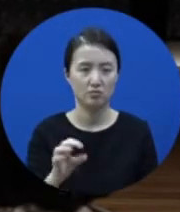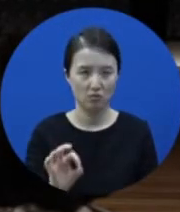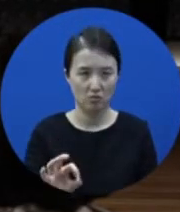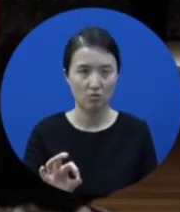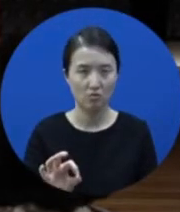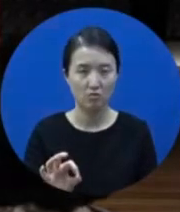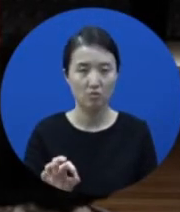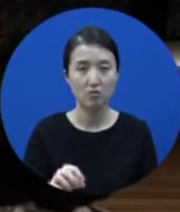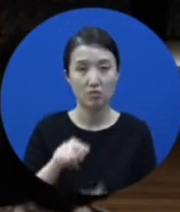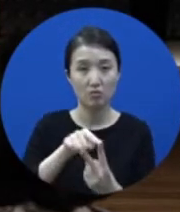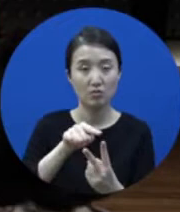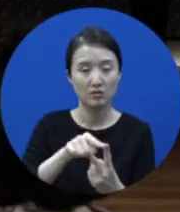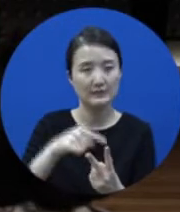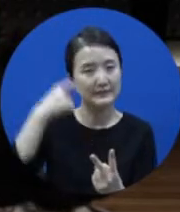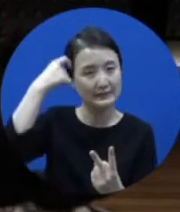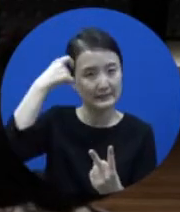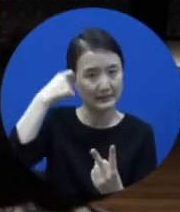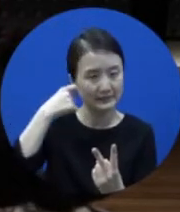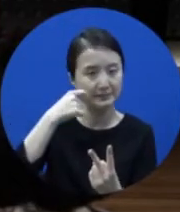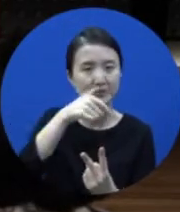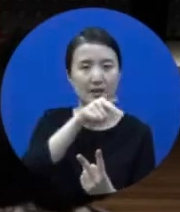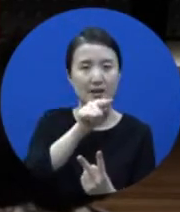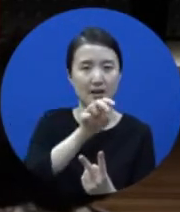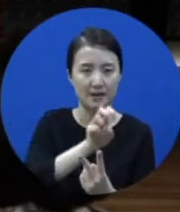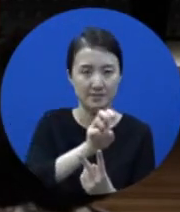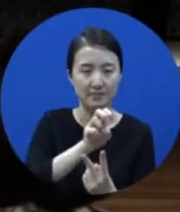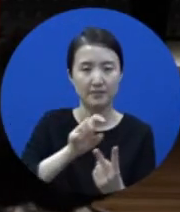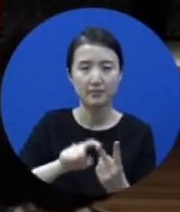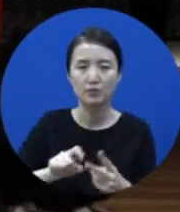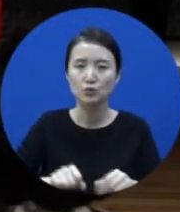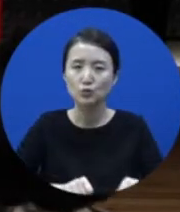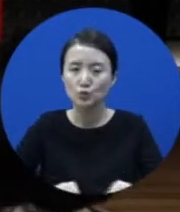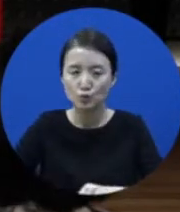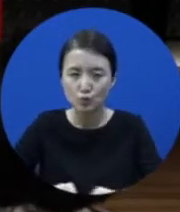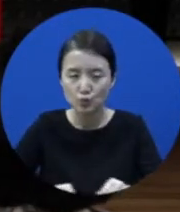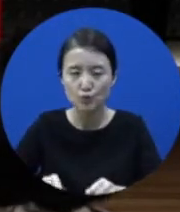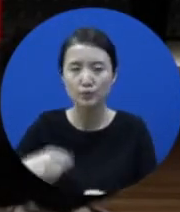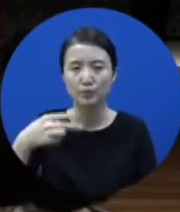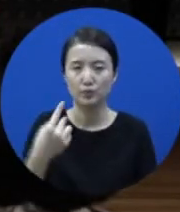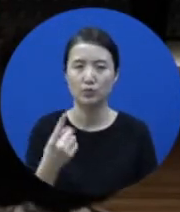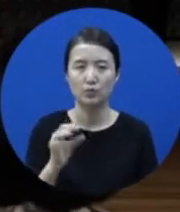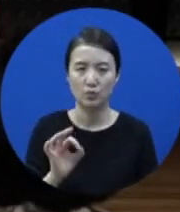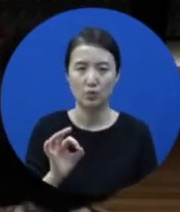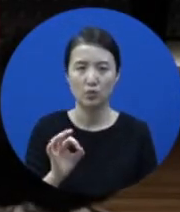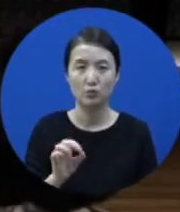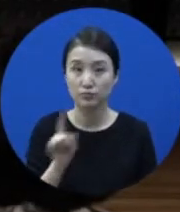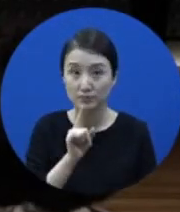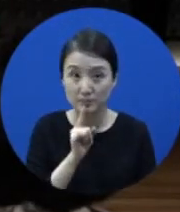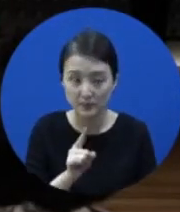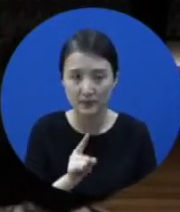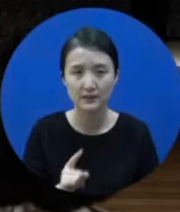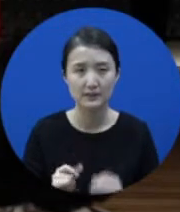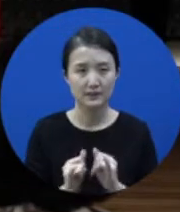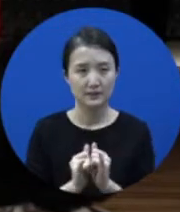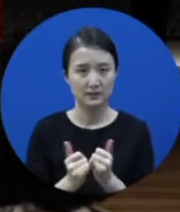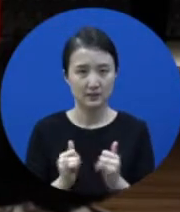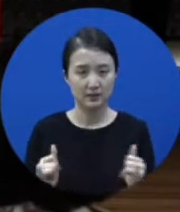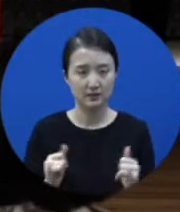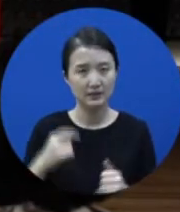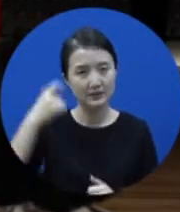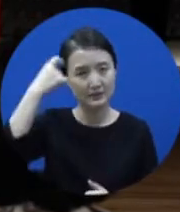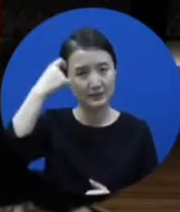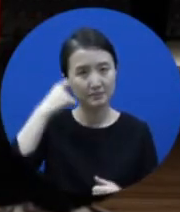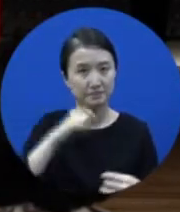움직일 동. 뭐냐? 사람은요. 느끼면 움직이게 돼 있습니다. 그래서 아이들한테